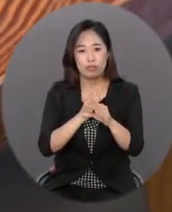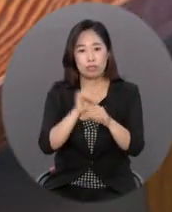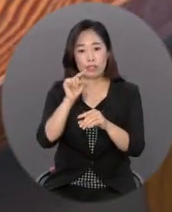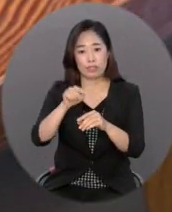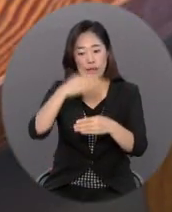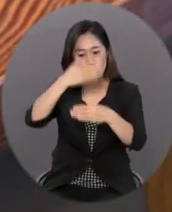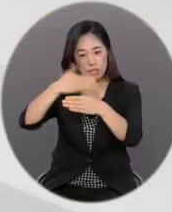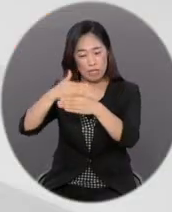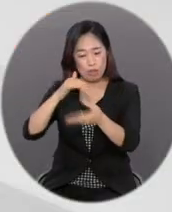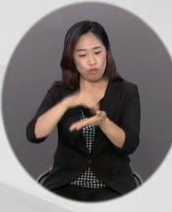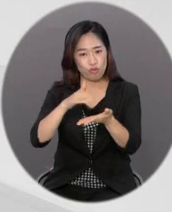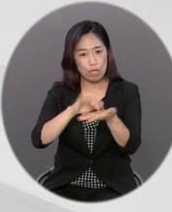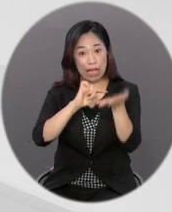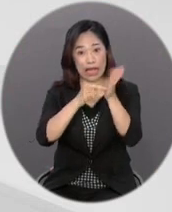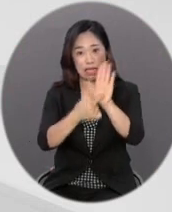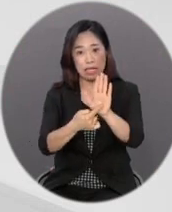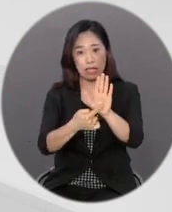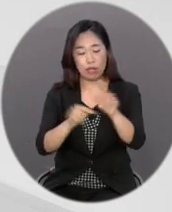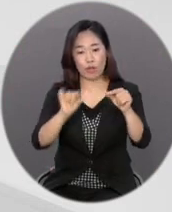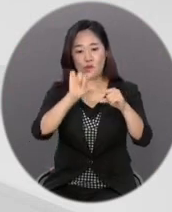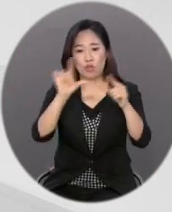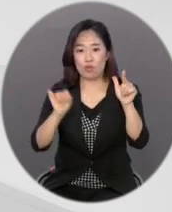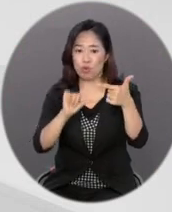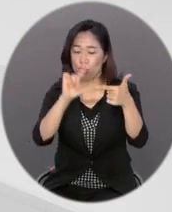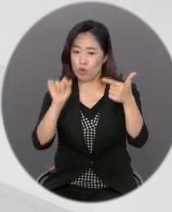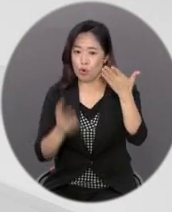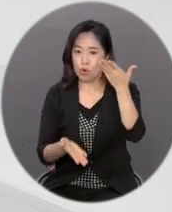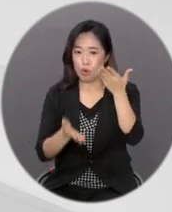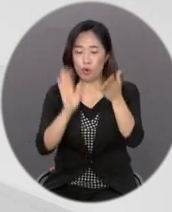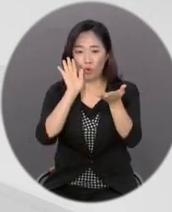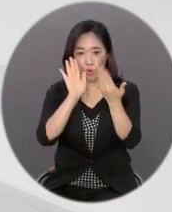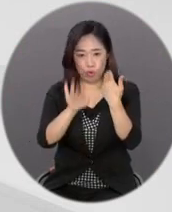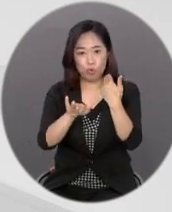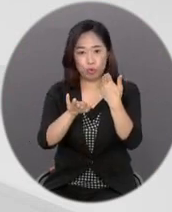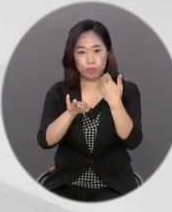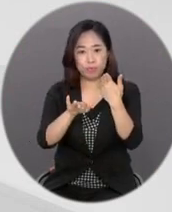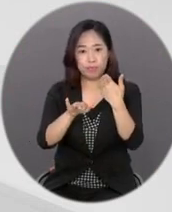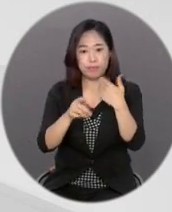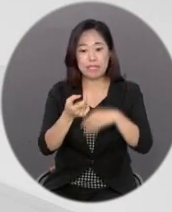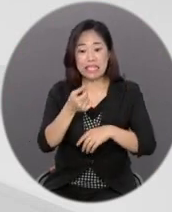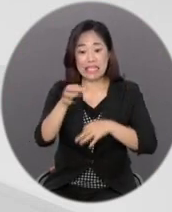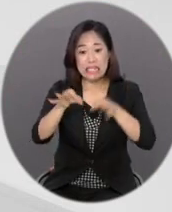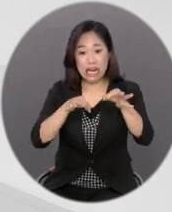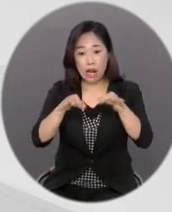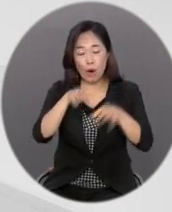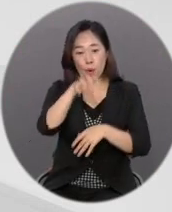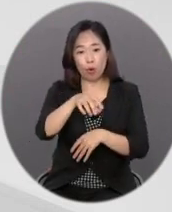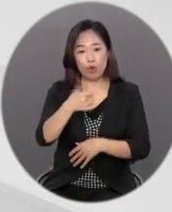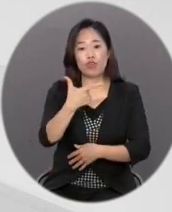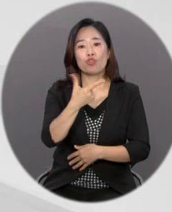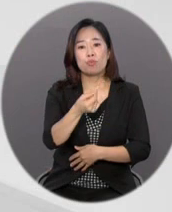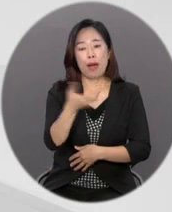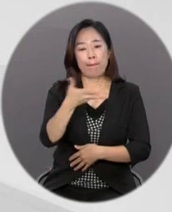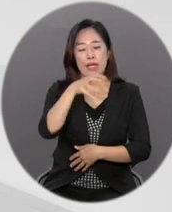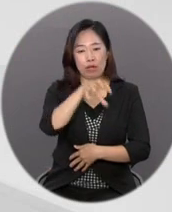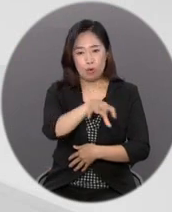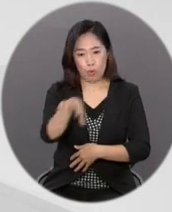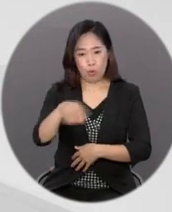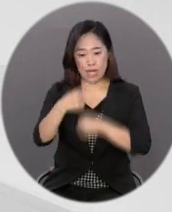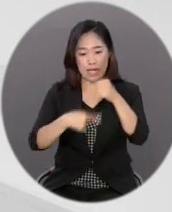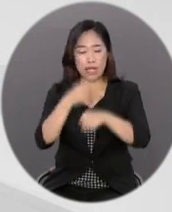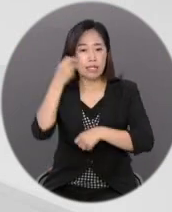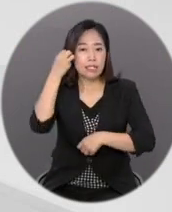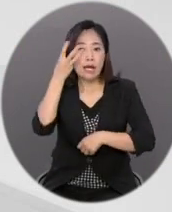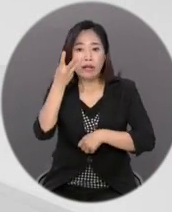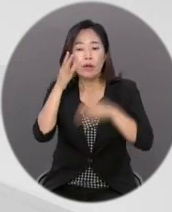드러납니다. 지난 6월 현재 광주의 소상공인과 자영업 점포는 모두 6만 8천여 곳. 1년 석 달 사이에